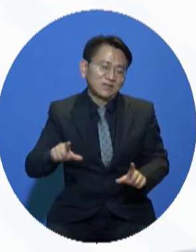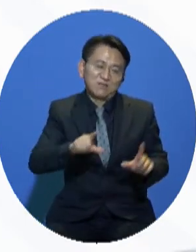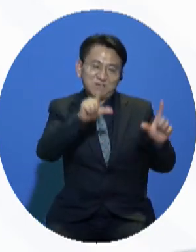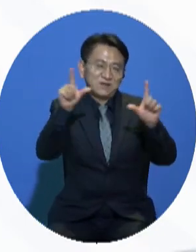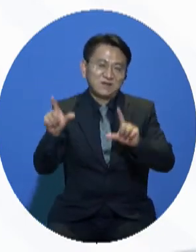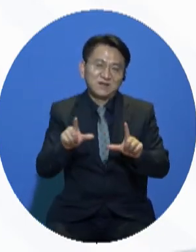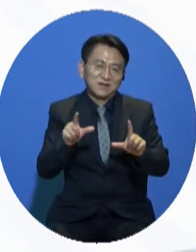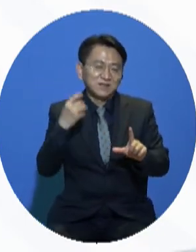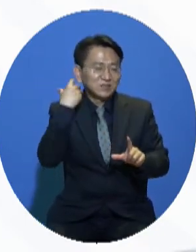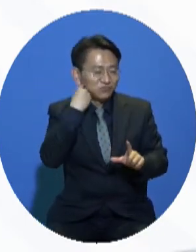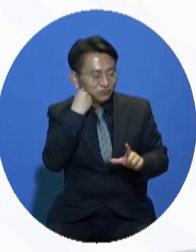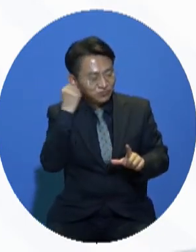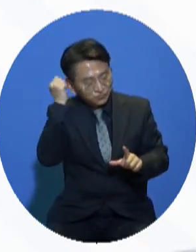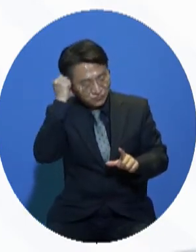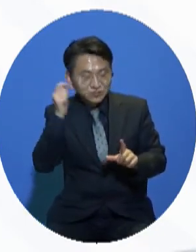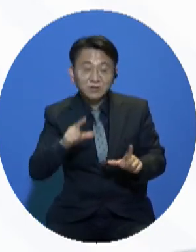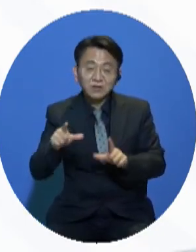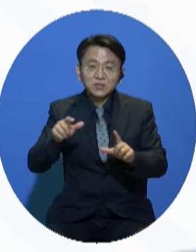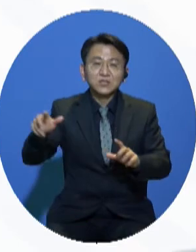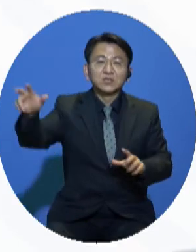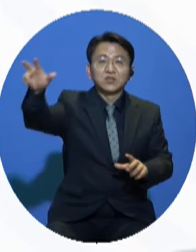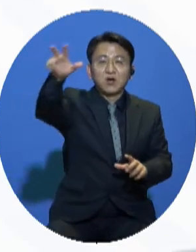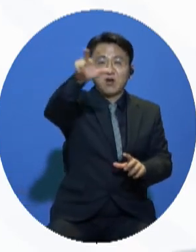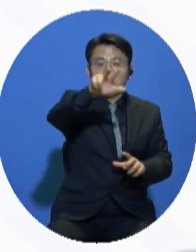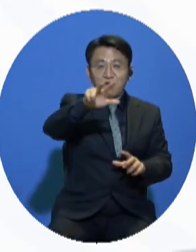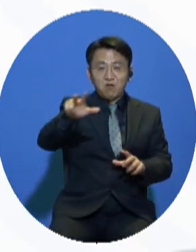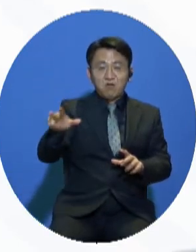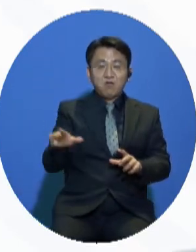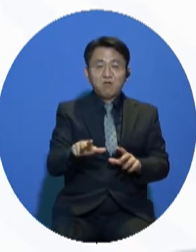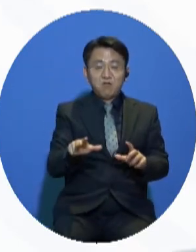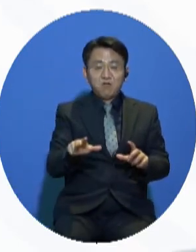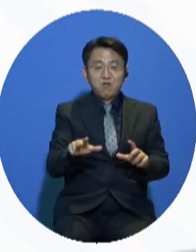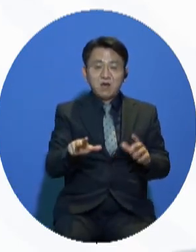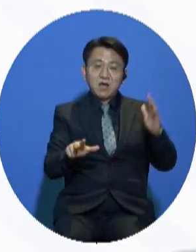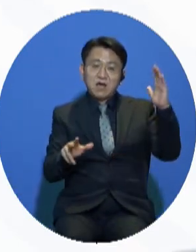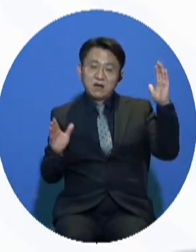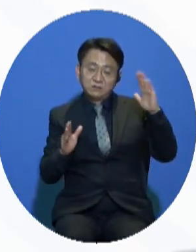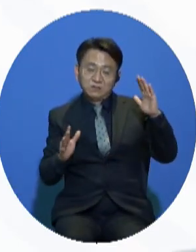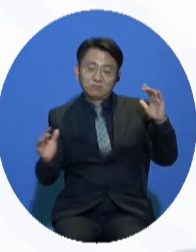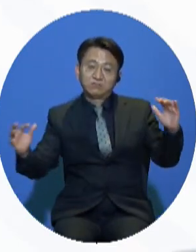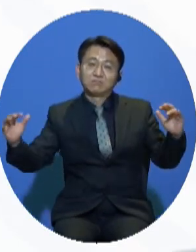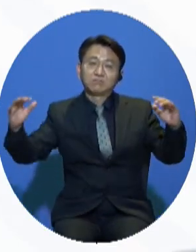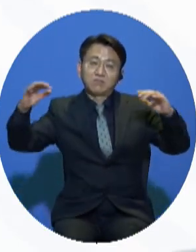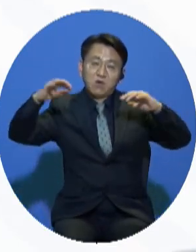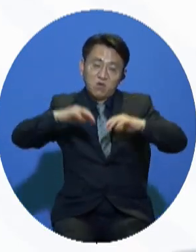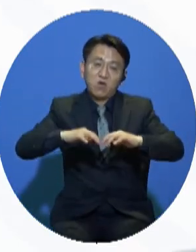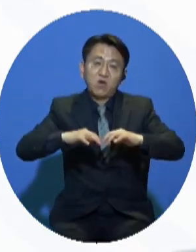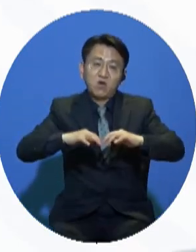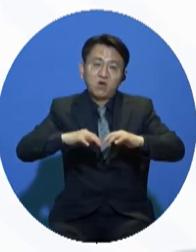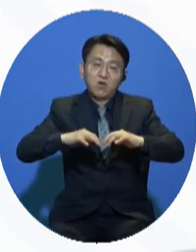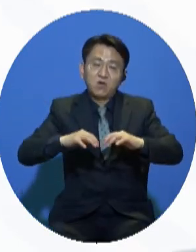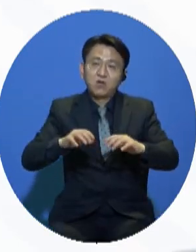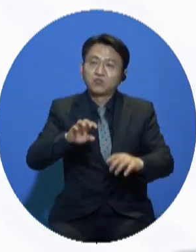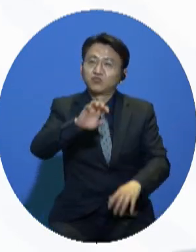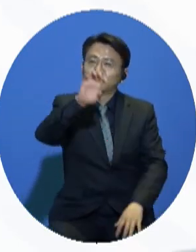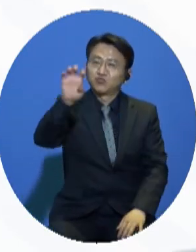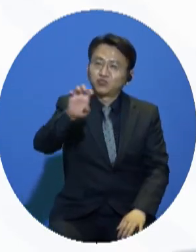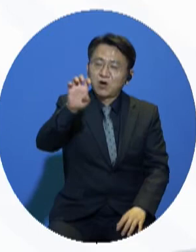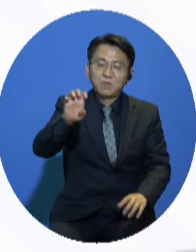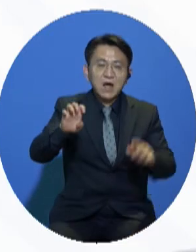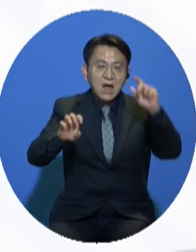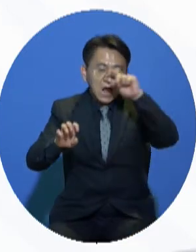in 그 당시에 was completely different. 전국에서 We had kids coming from 이제 all of 아이들이 Australia, 왔습니다. parts of Europe and parts of Asia. 유럽이나 And a lot of them